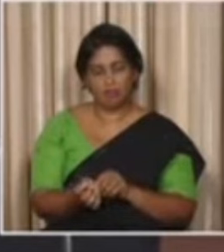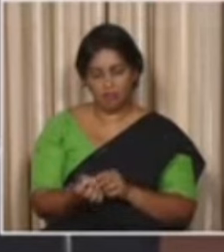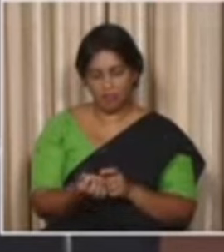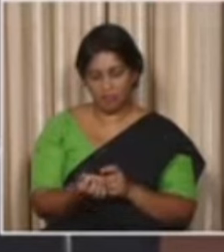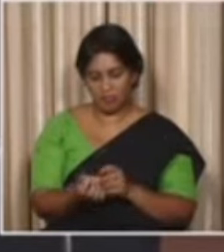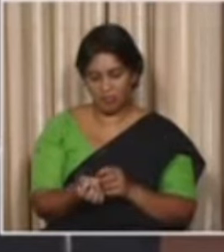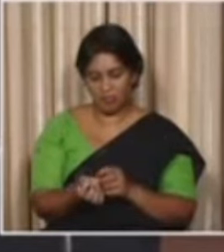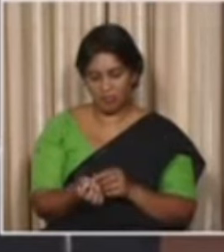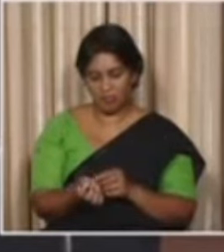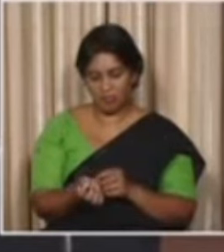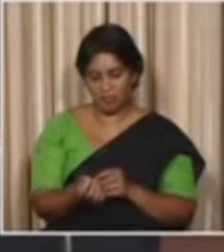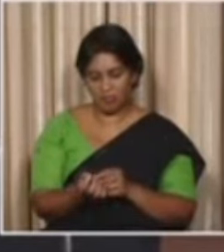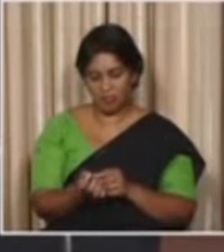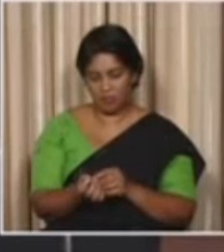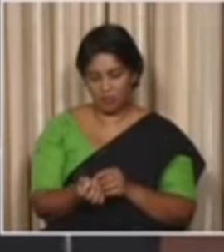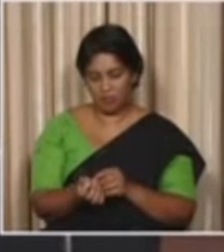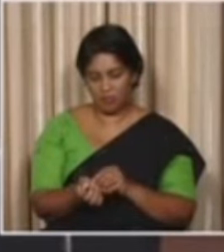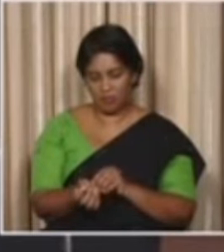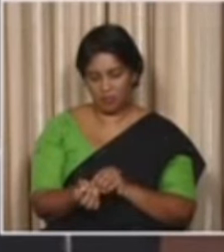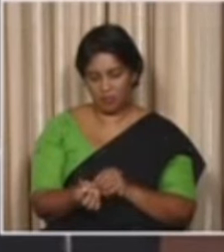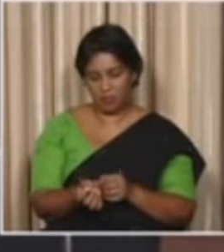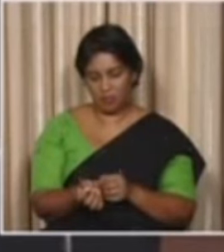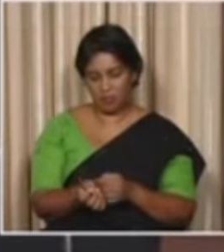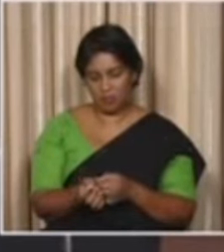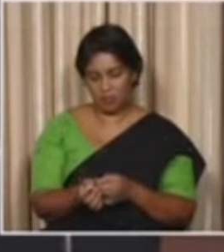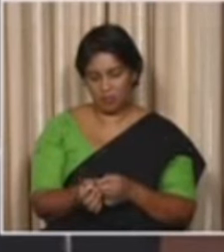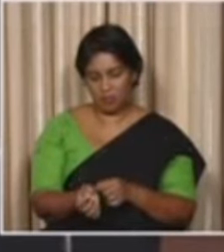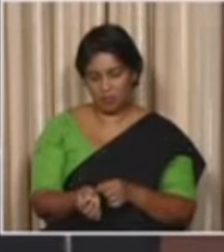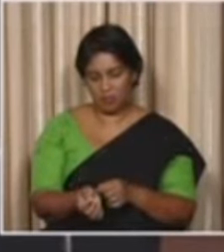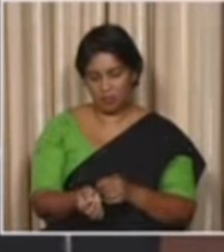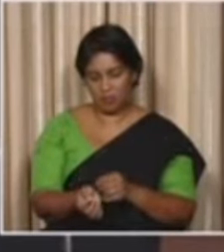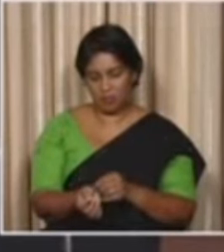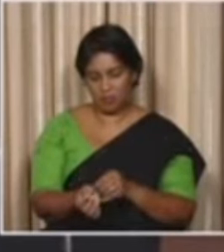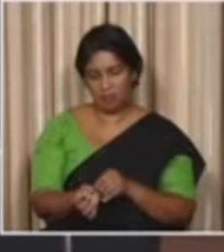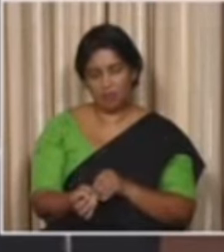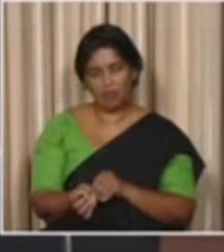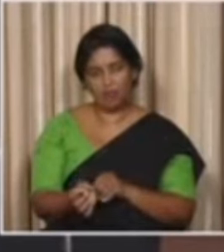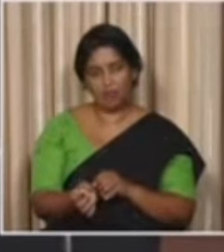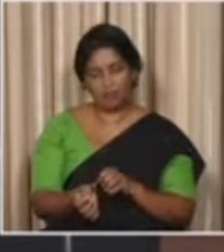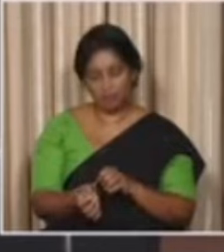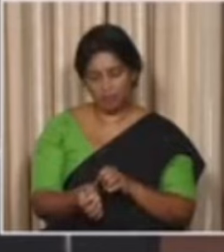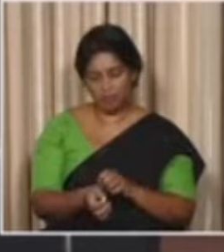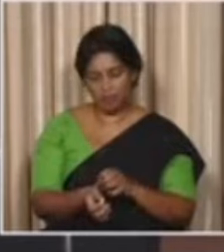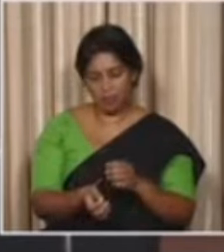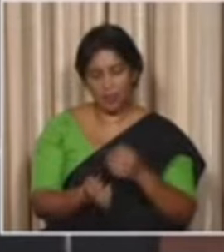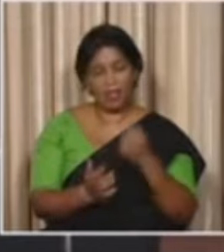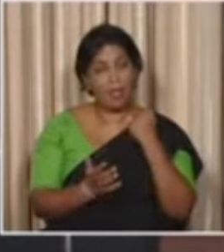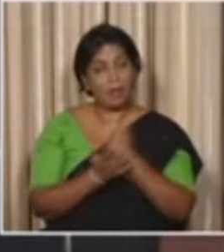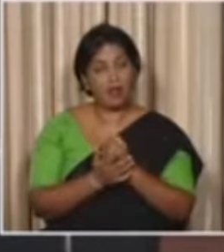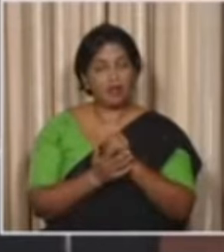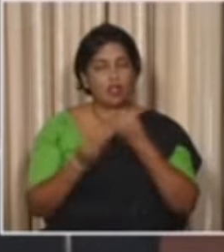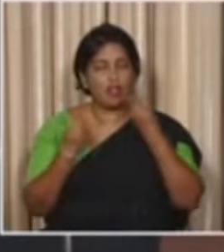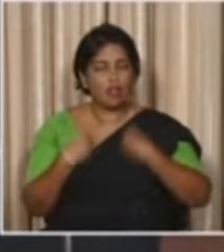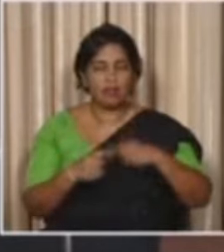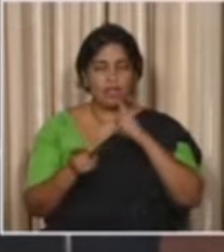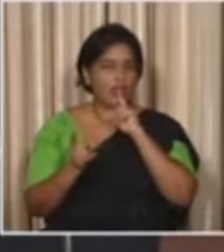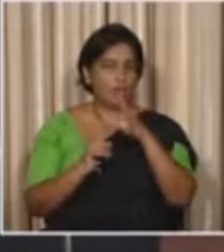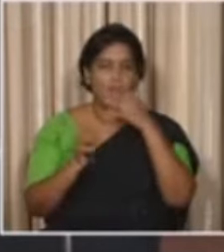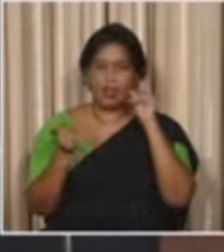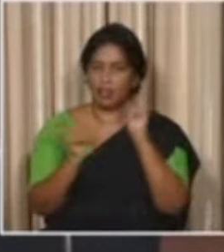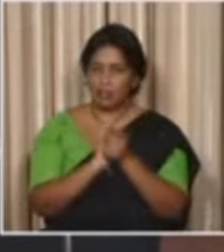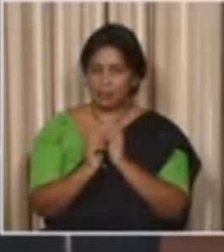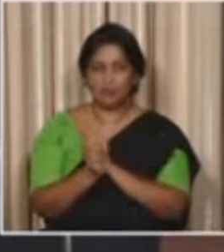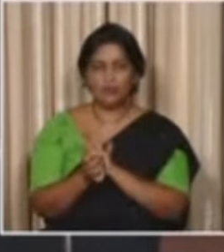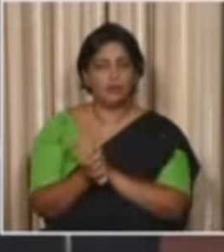මම ඔබතුමා මේක හොඳින් අහගෙන ඉන්න. දැන් මහා බැංකුව බංකොලොත් වෙන එක හැංගුවා. කවුරුවත් පාර්ලිමේන්තුවේ